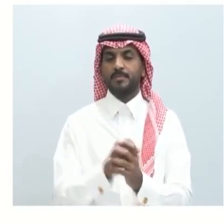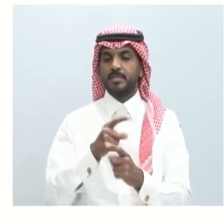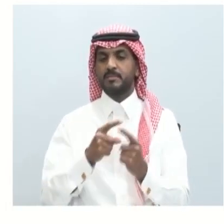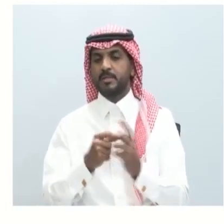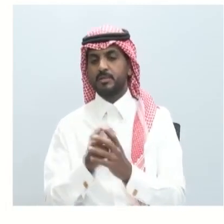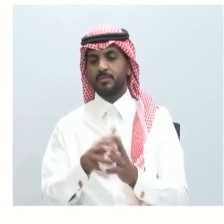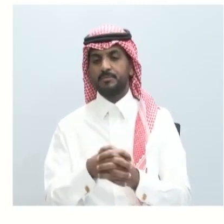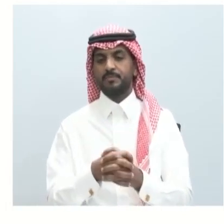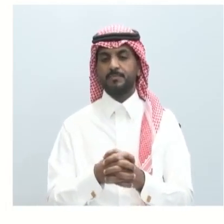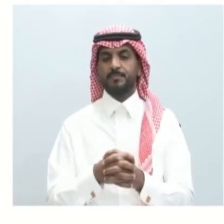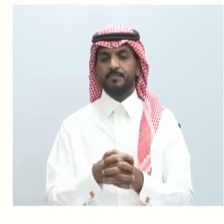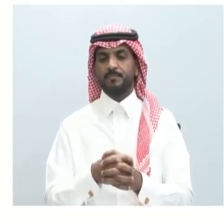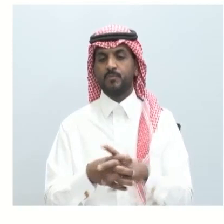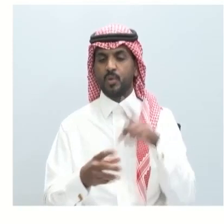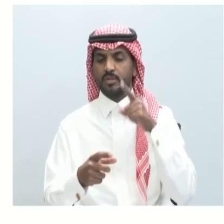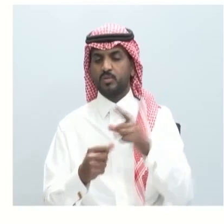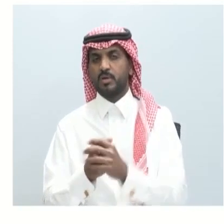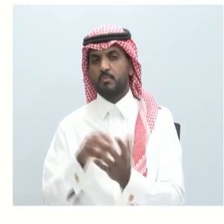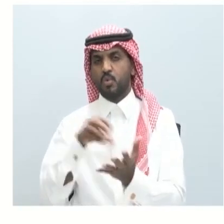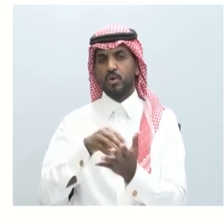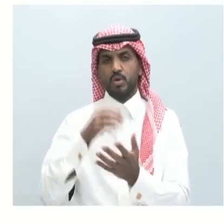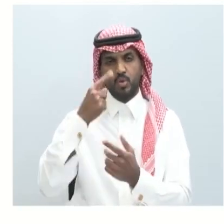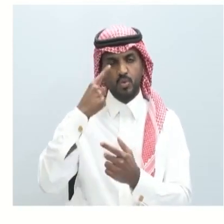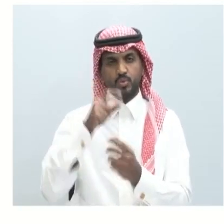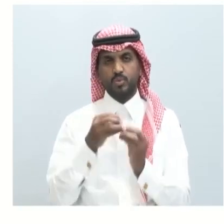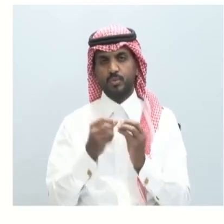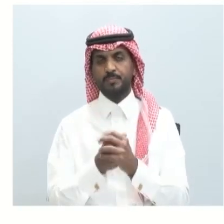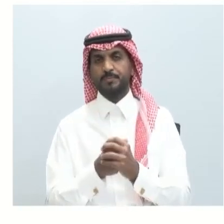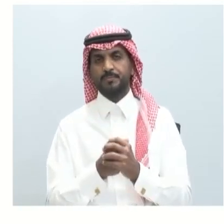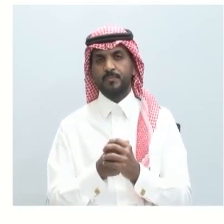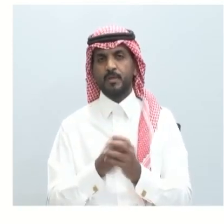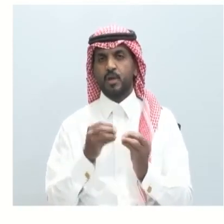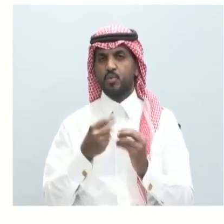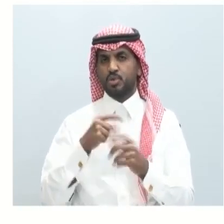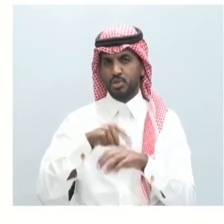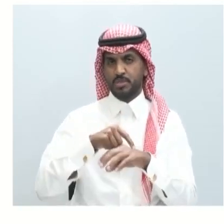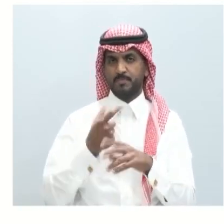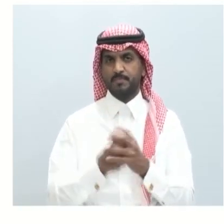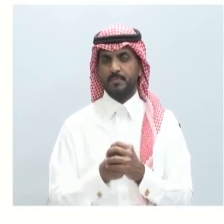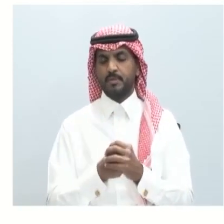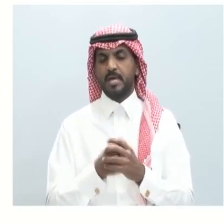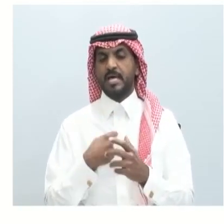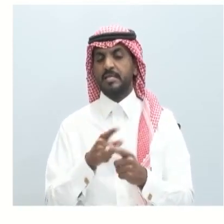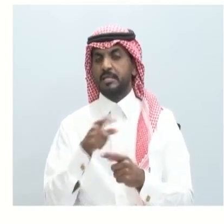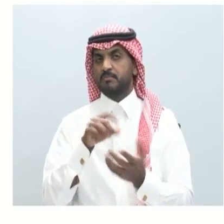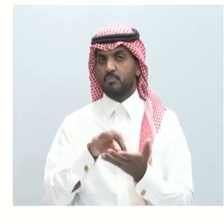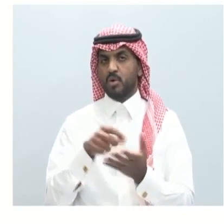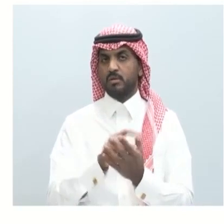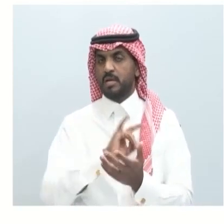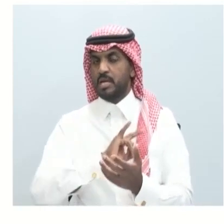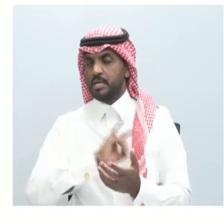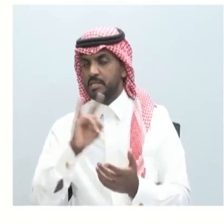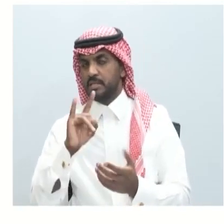اذا مثل ما يظهر هنا نحدد مثلا موقع لون العيون نحدد لون الجسم ولكن هذه المواقع ليست